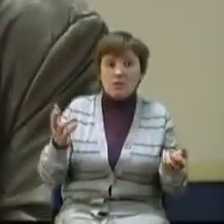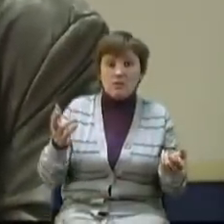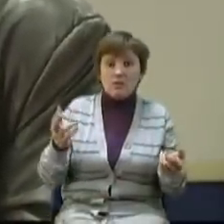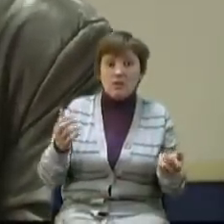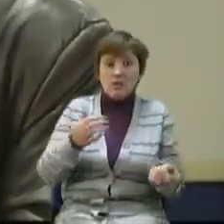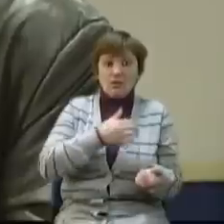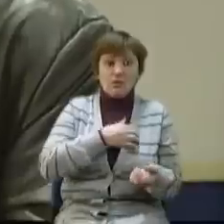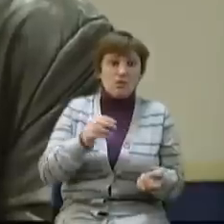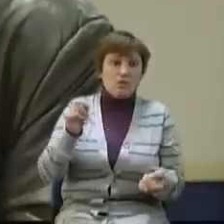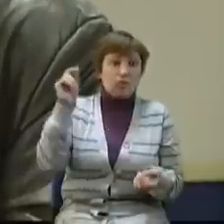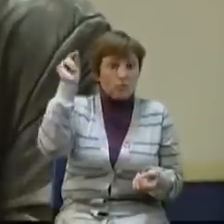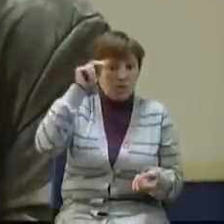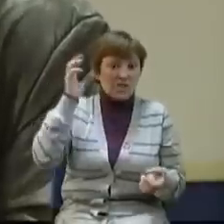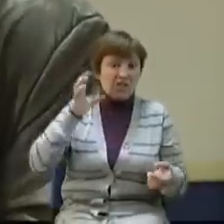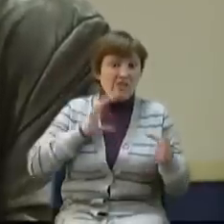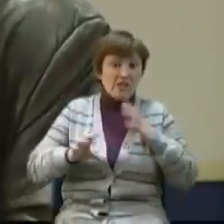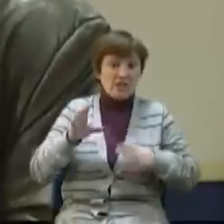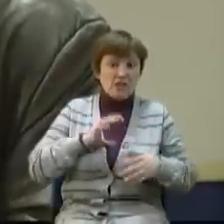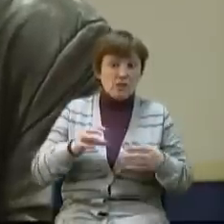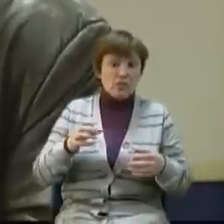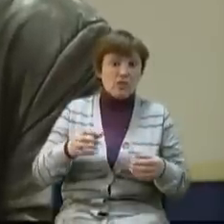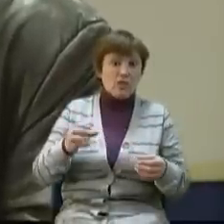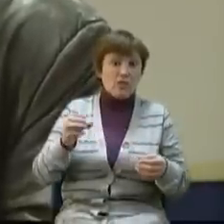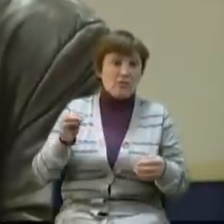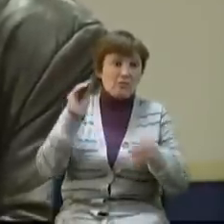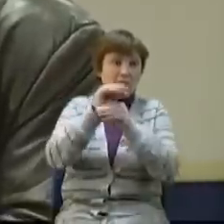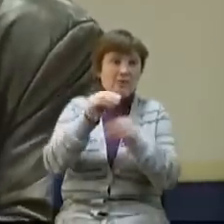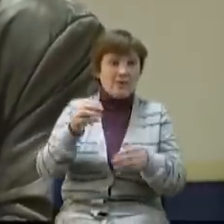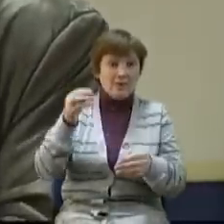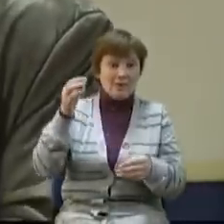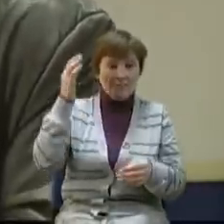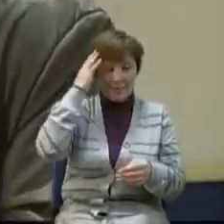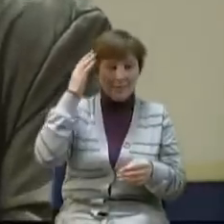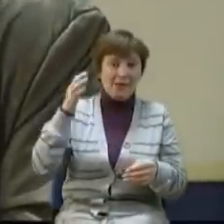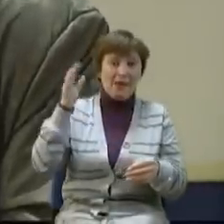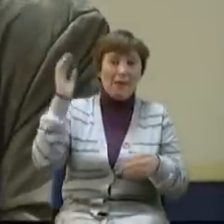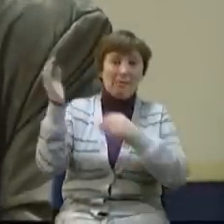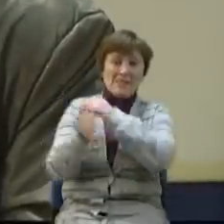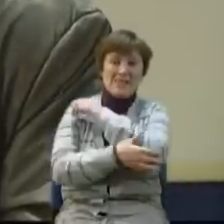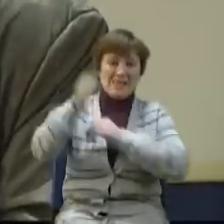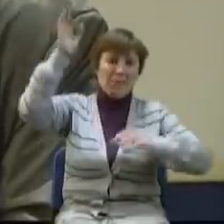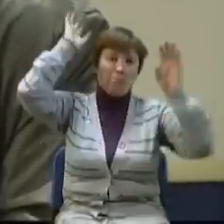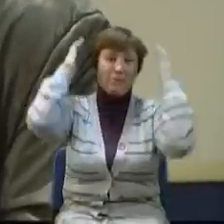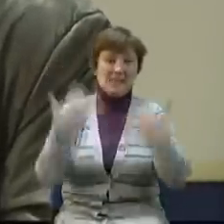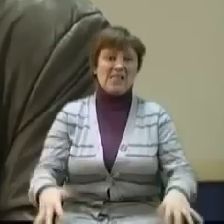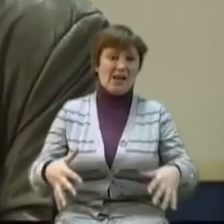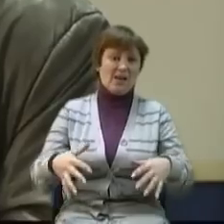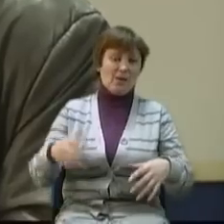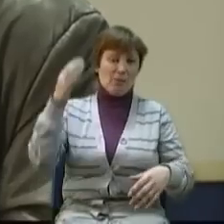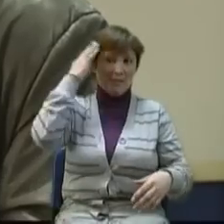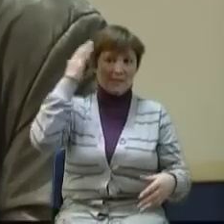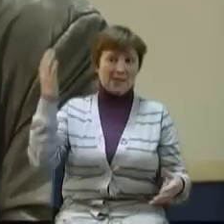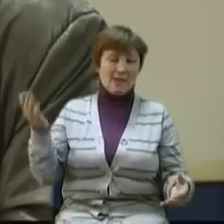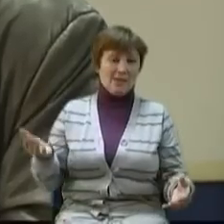в библейский институт мозгов набраться, последние потеряю в этом институте.